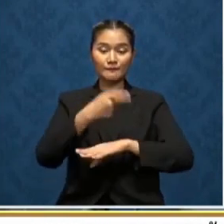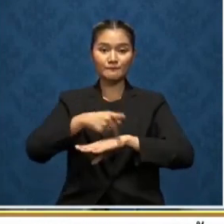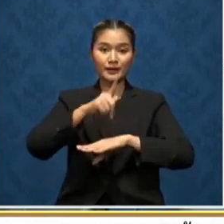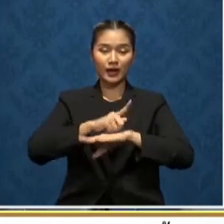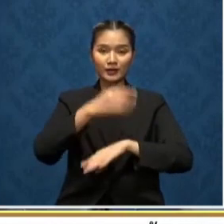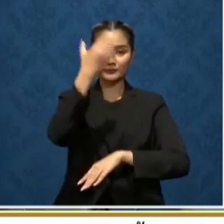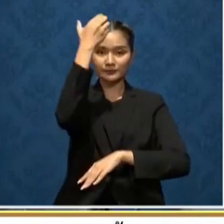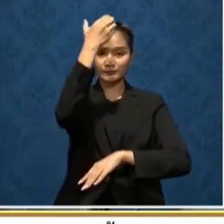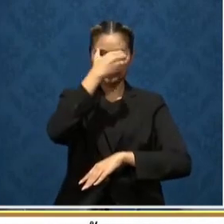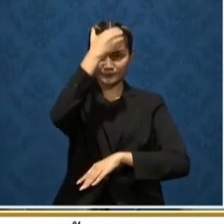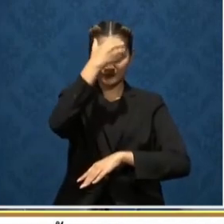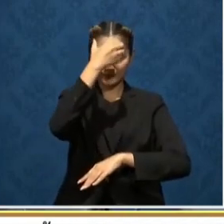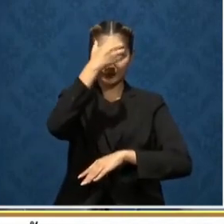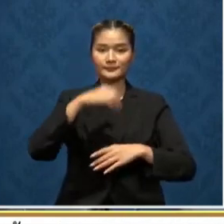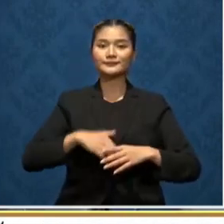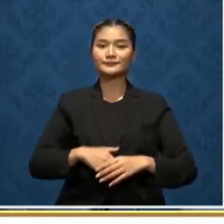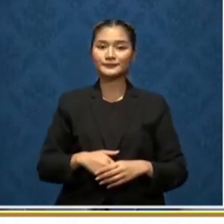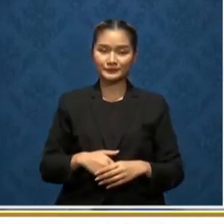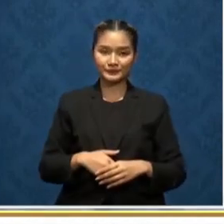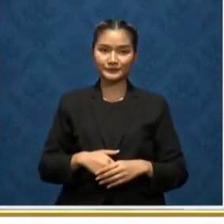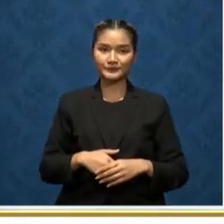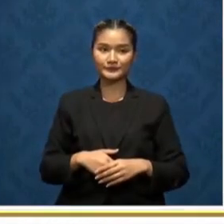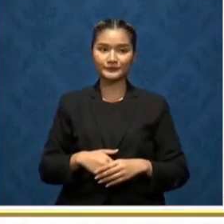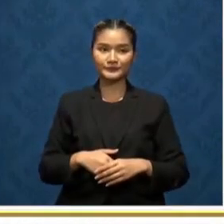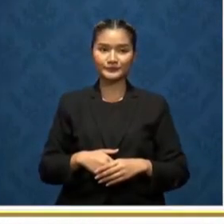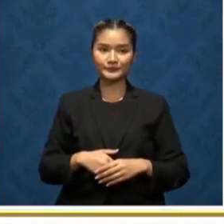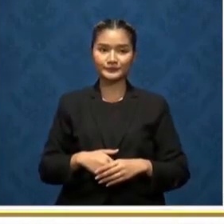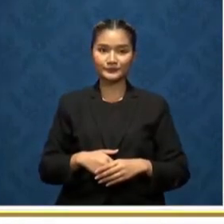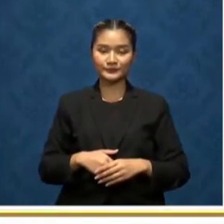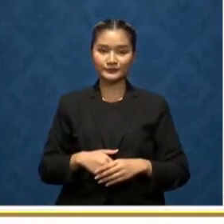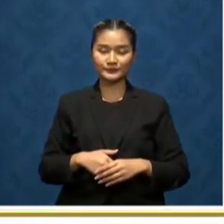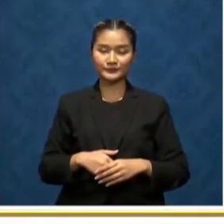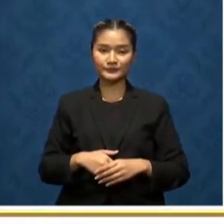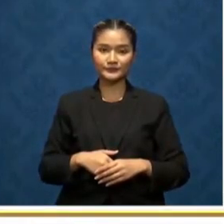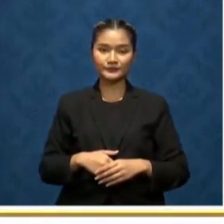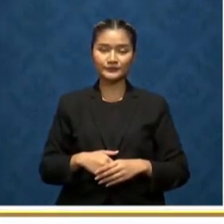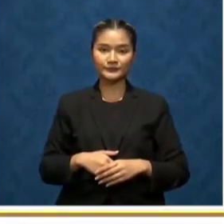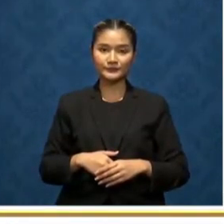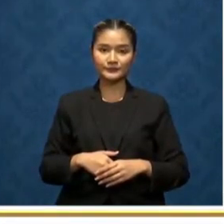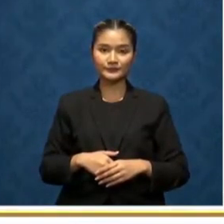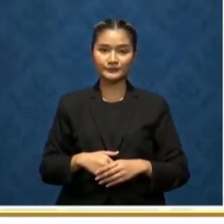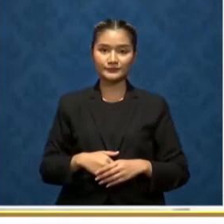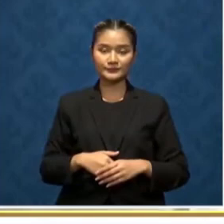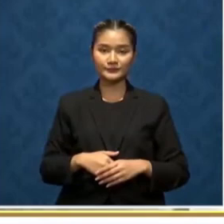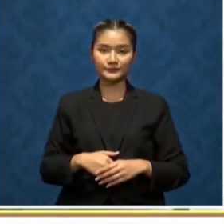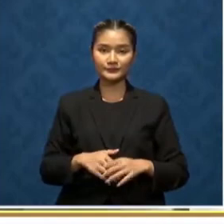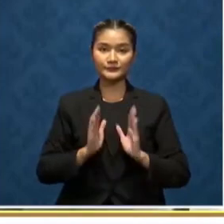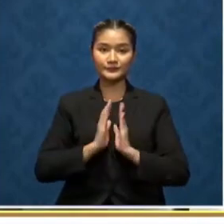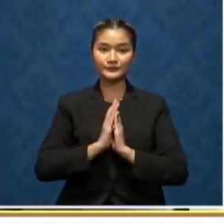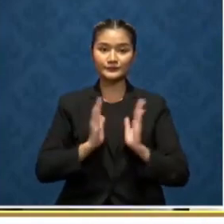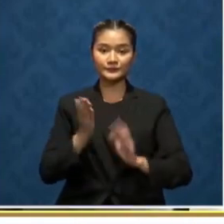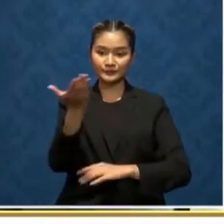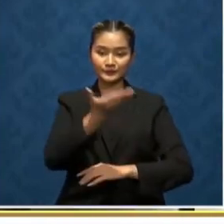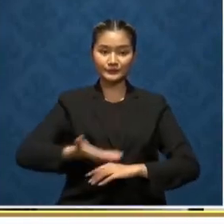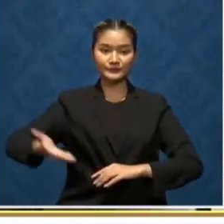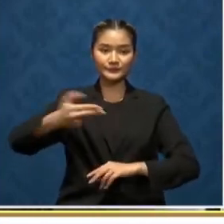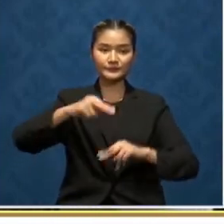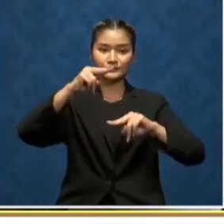ประธานสภาผู้แทนราษฎร ขอบคุณครับเชิญนั่งครับ